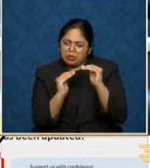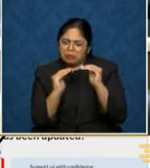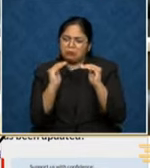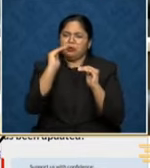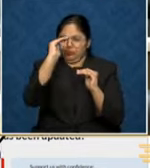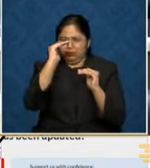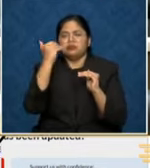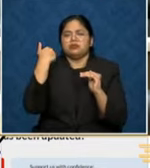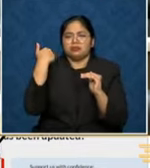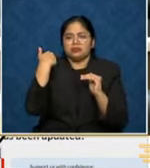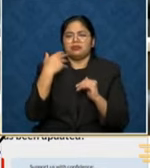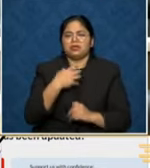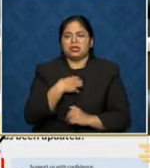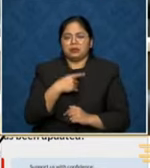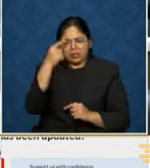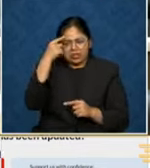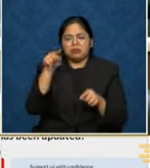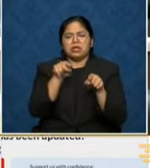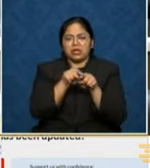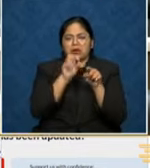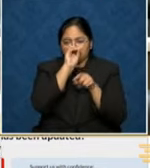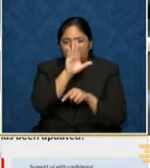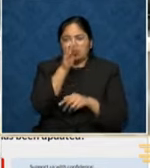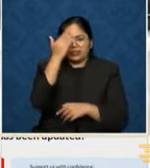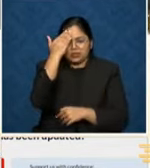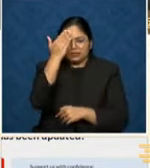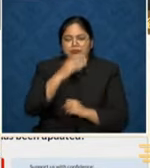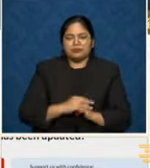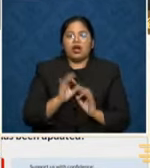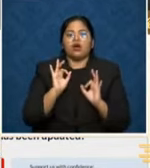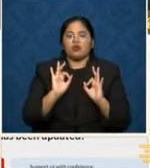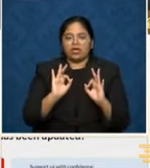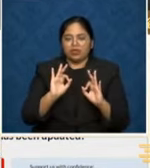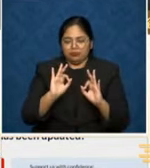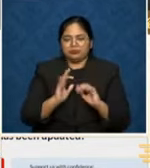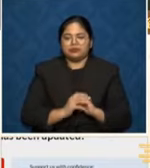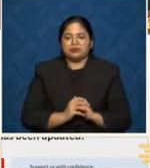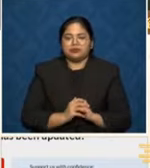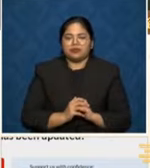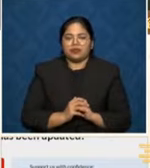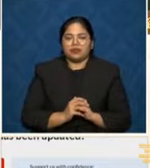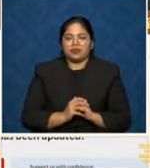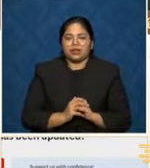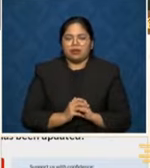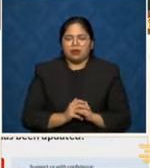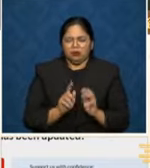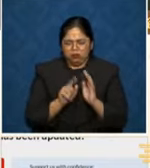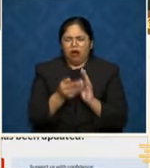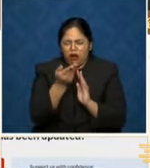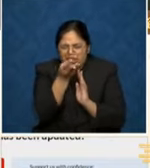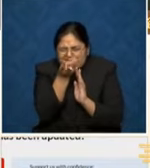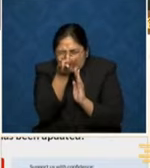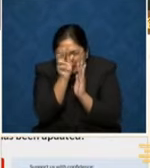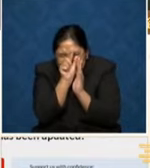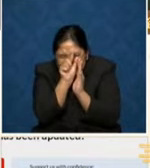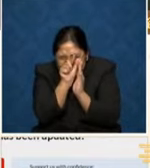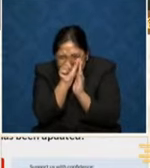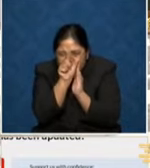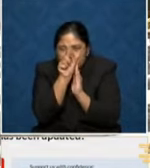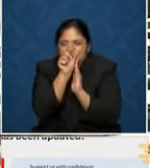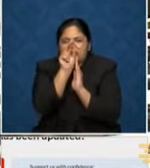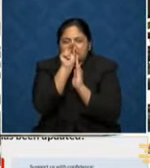ครับท่านประธานครับ ครับครับขอบคุณครับต่อไปท่าน ประธานครับแค่หนึ่งครึ่งวินาทีครับไอประเด็นที่เกี่ยวกับที่ดินทับ